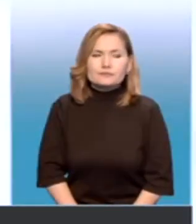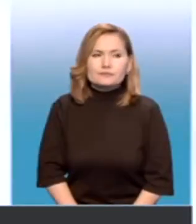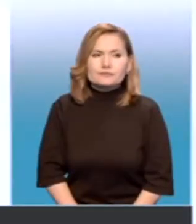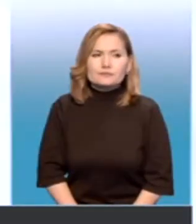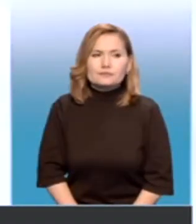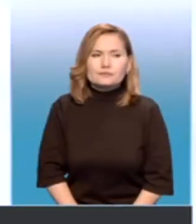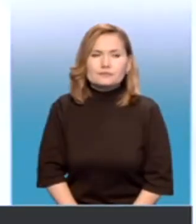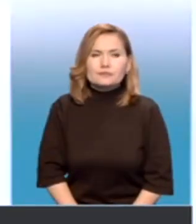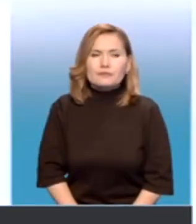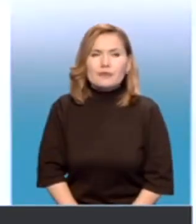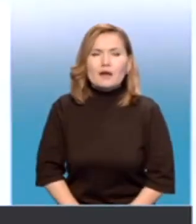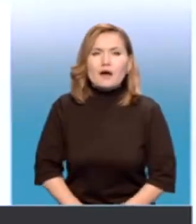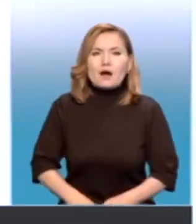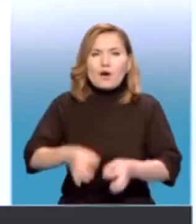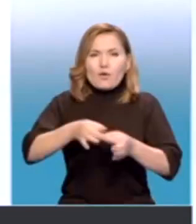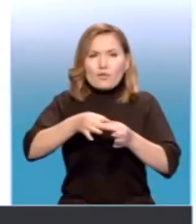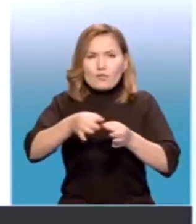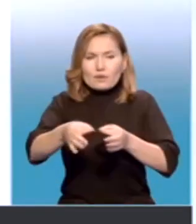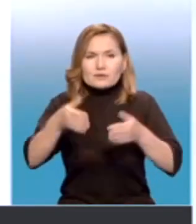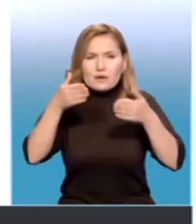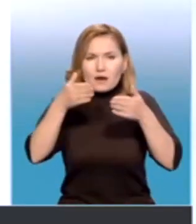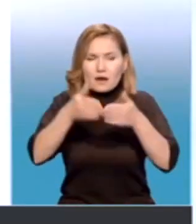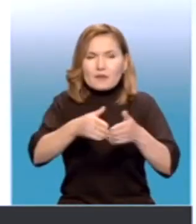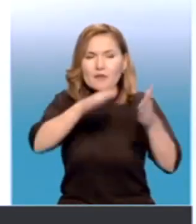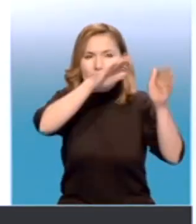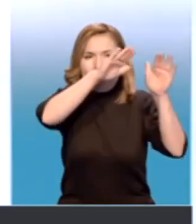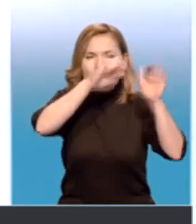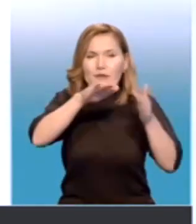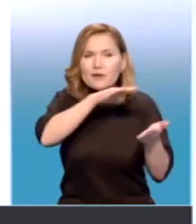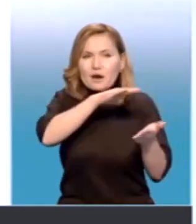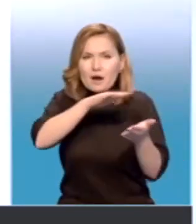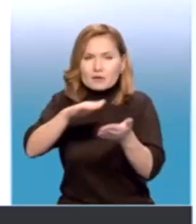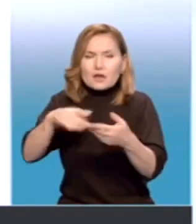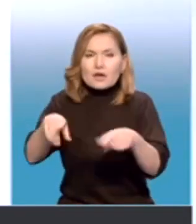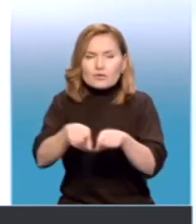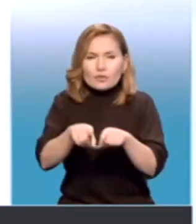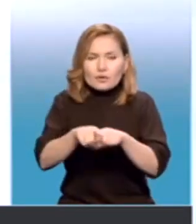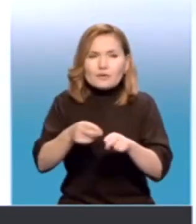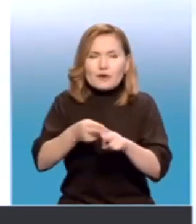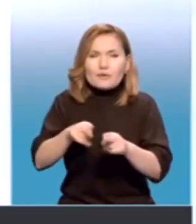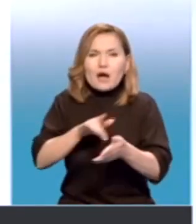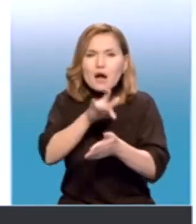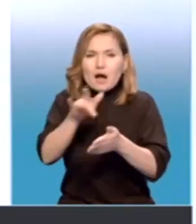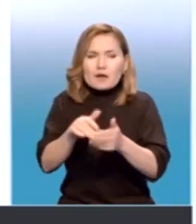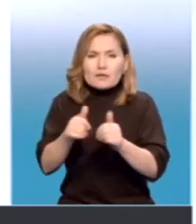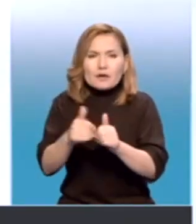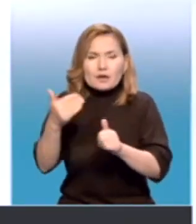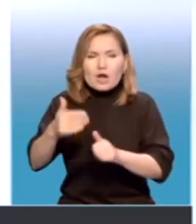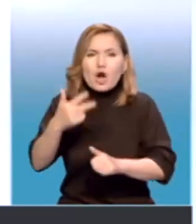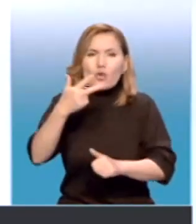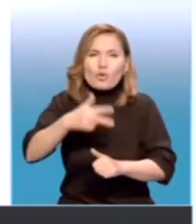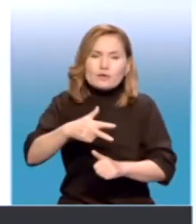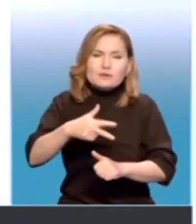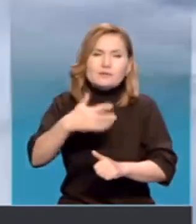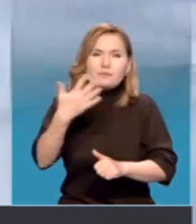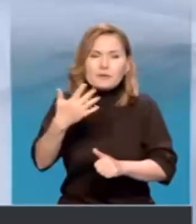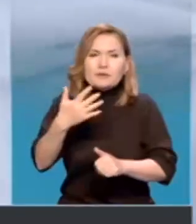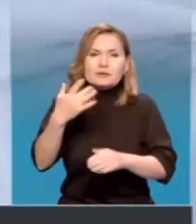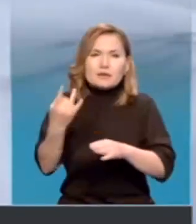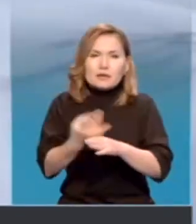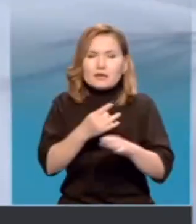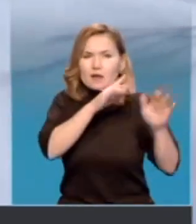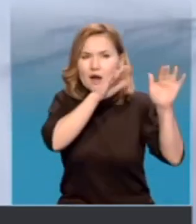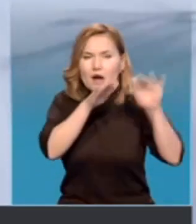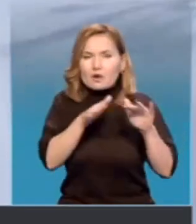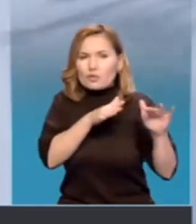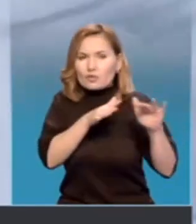Текел қаласының шетінде ғана қардың қалыңдығы міне осындай. Жалпы бұл шаһардың маңында 35 қар көшкіні жүру